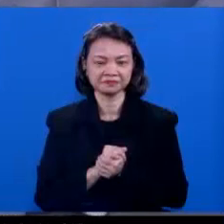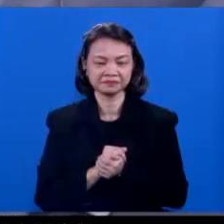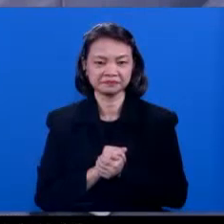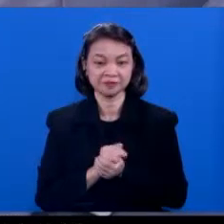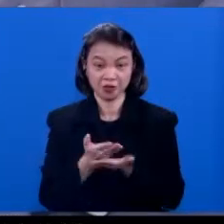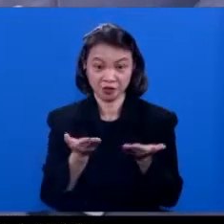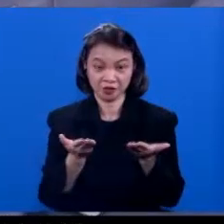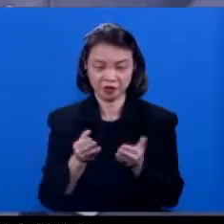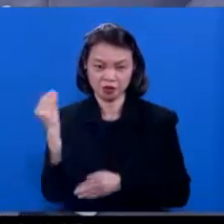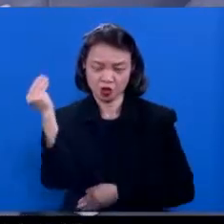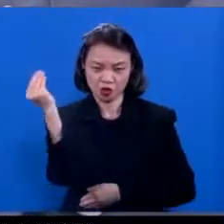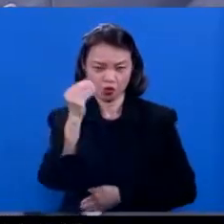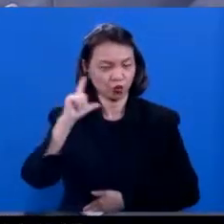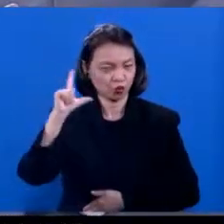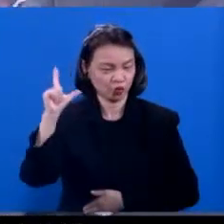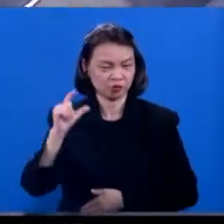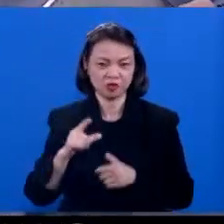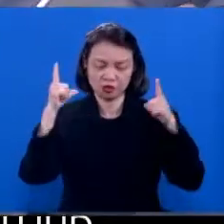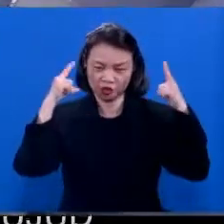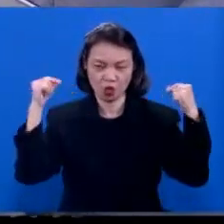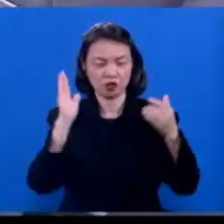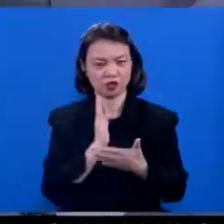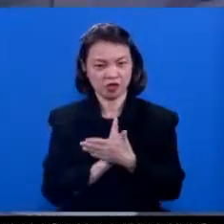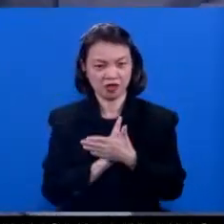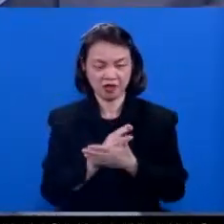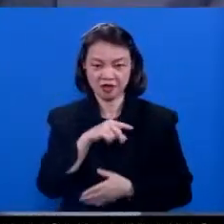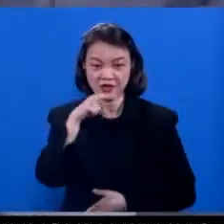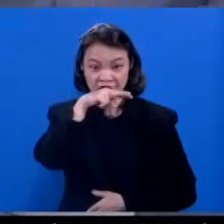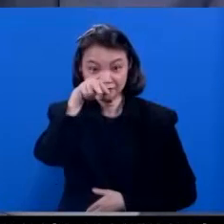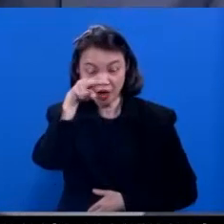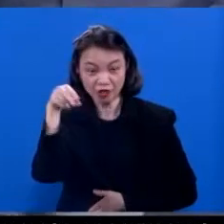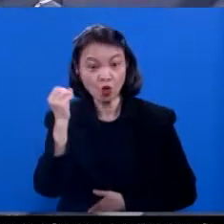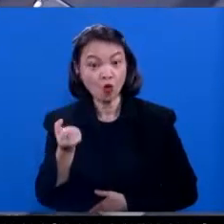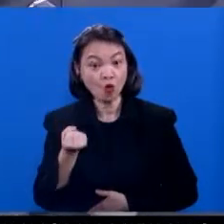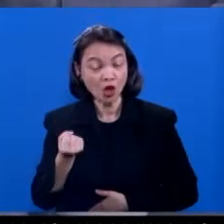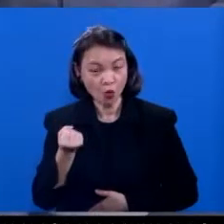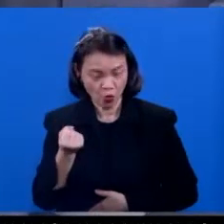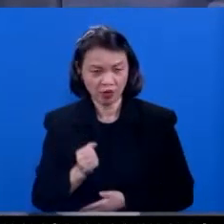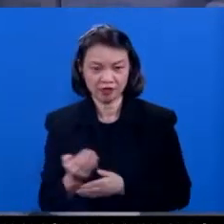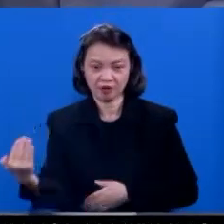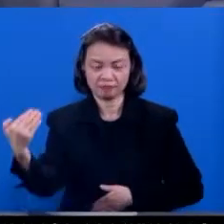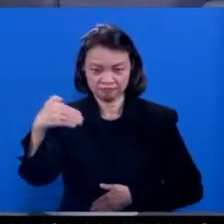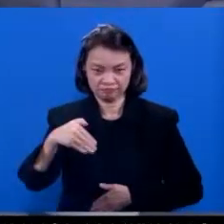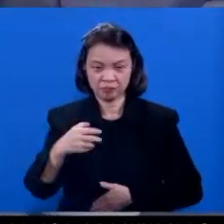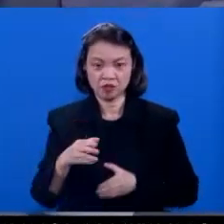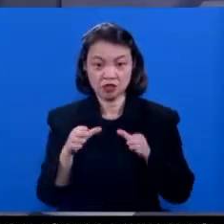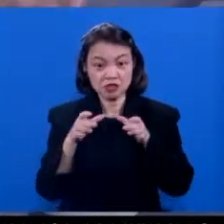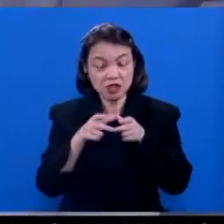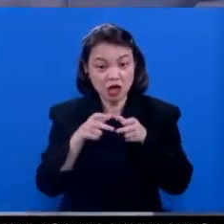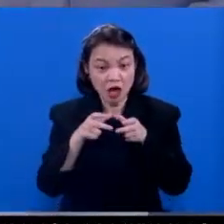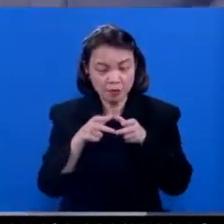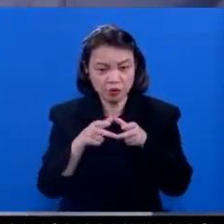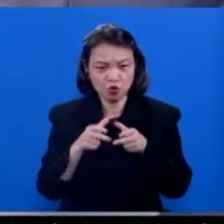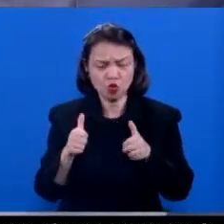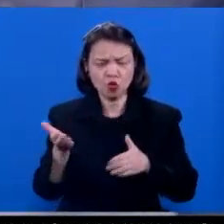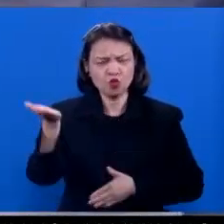Anda yang sedang jalan-jalan ke kota Solo, Jawa Tengah dan ingin mencari oleh-oleh, tak ada salahnya singgah dan mencicipi serabi legendaris yang telah dibuat sejak